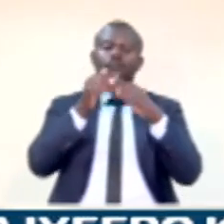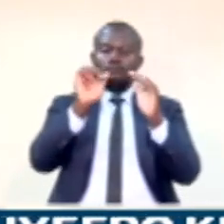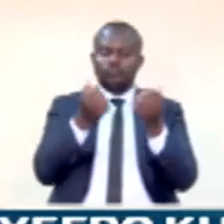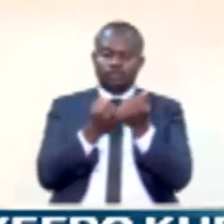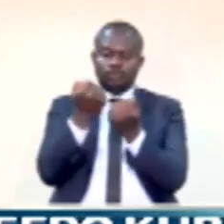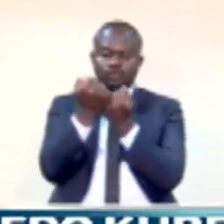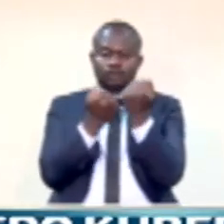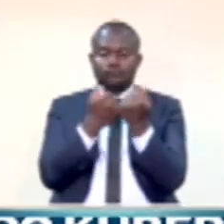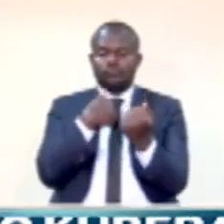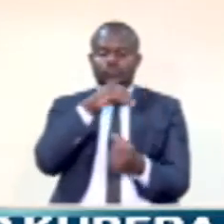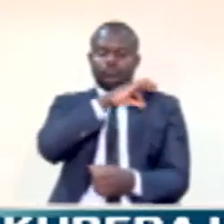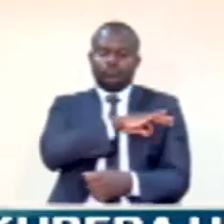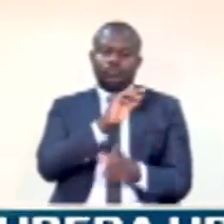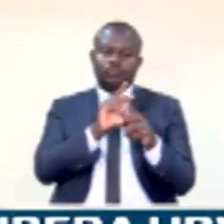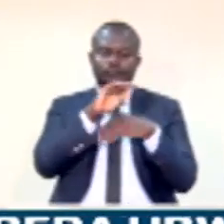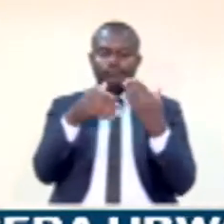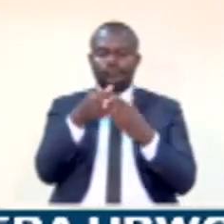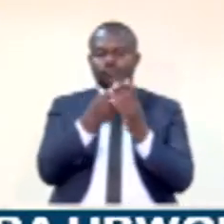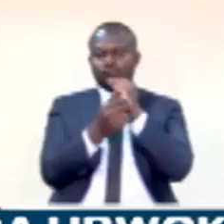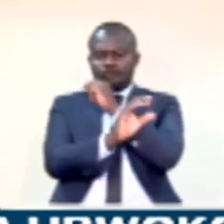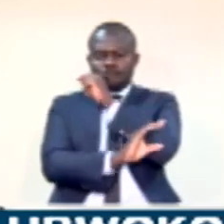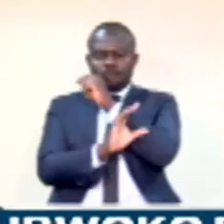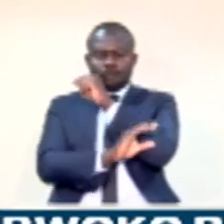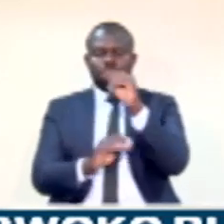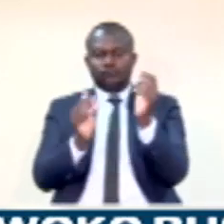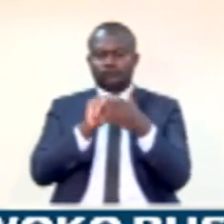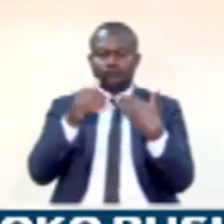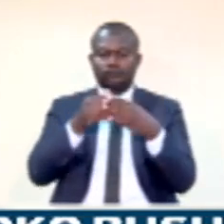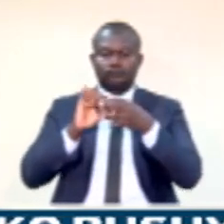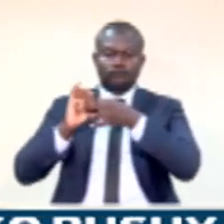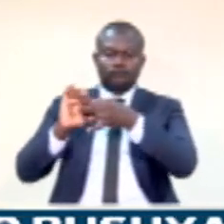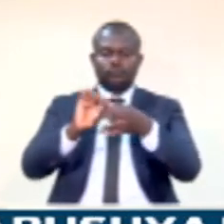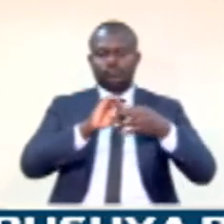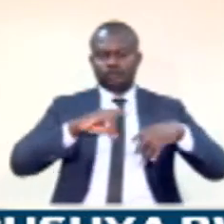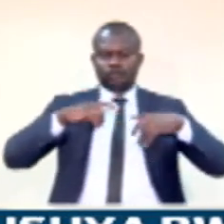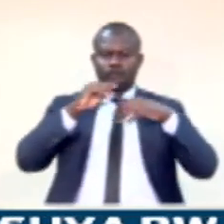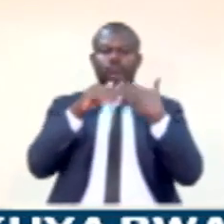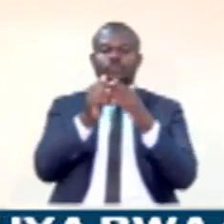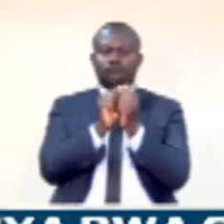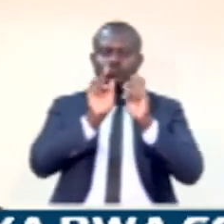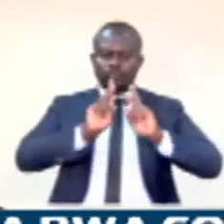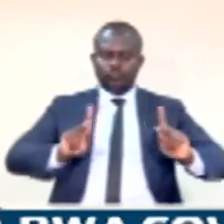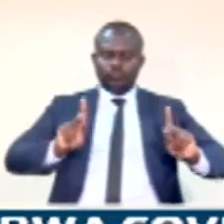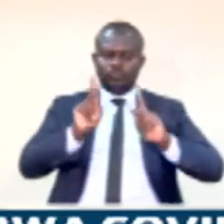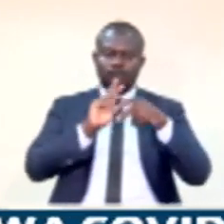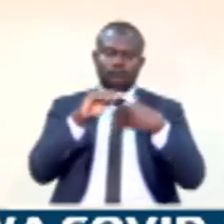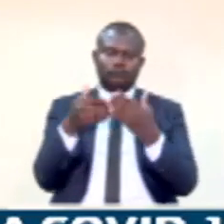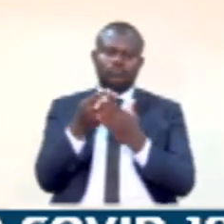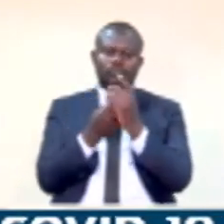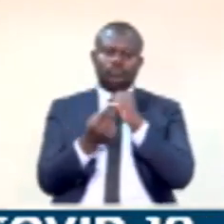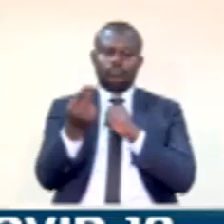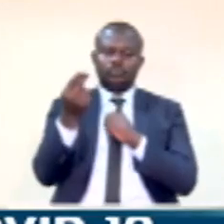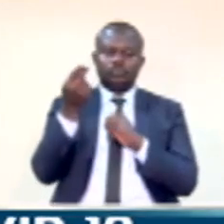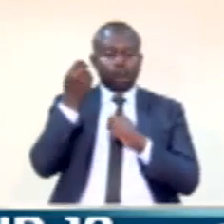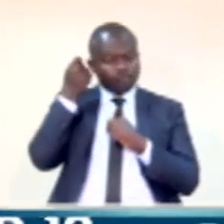butwererane bugirira inyungu abaturage b'ibihugu byombi kandi bigashimangira kubana mu mahoro kw'abaturage bacu bombi.